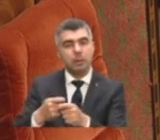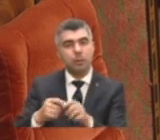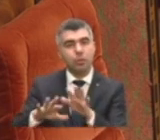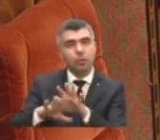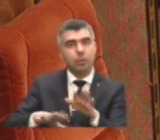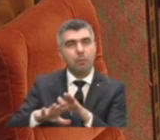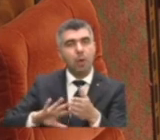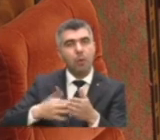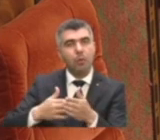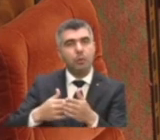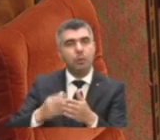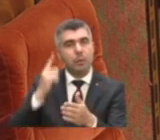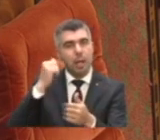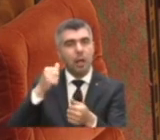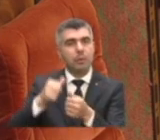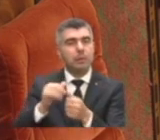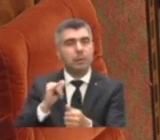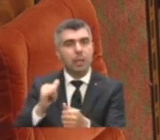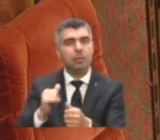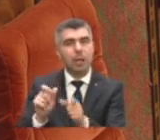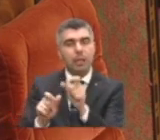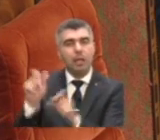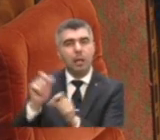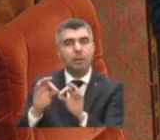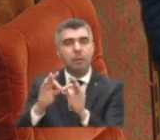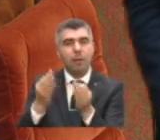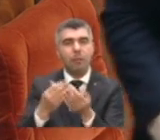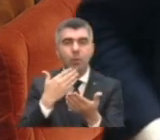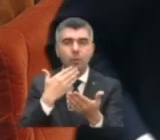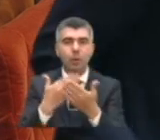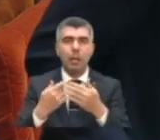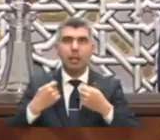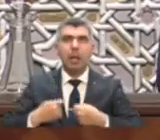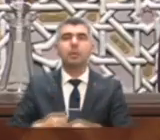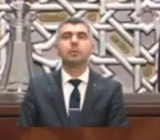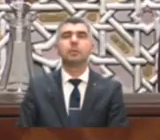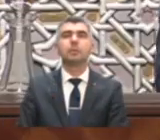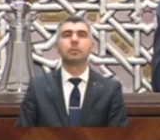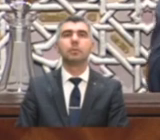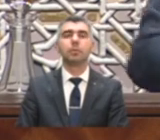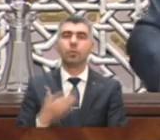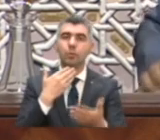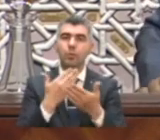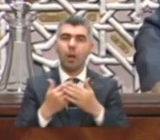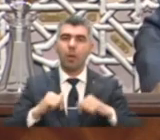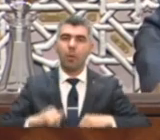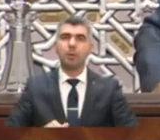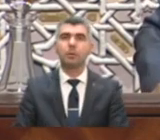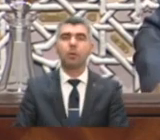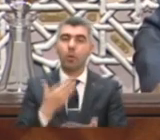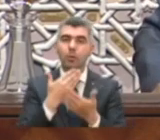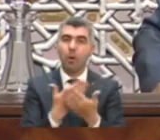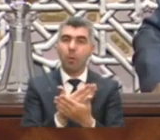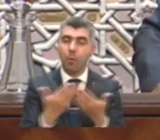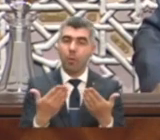الحالية، ومستحضرين طبعا القدرة الشرائية للأسر المغربية. شكرا سيد رئيس. شكرا سيد الوزير، نشكر الجميع